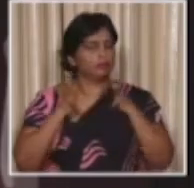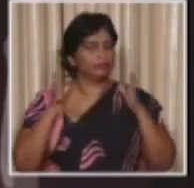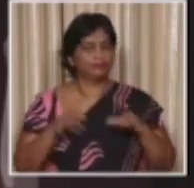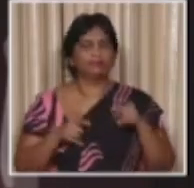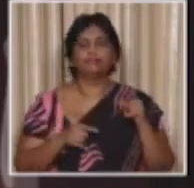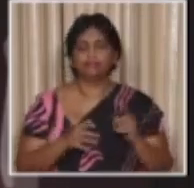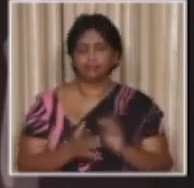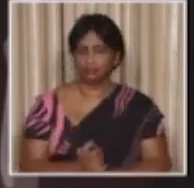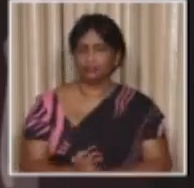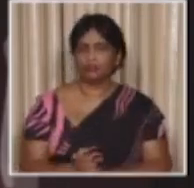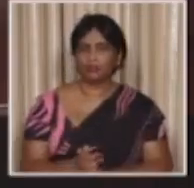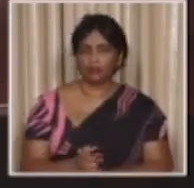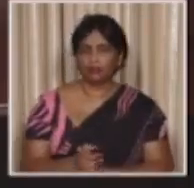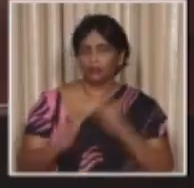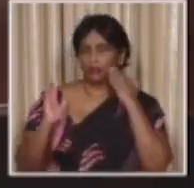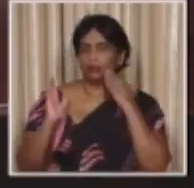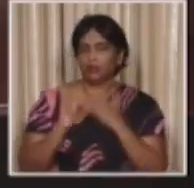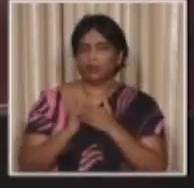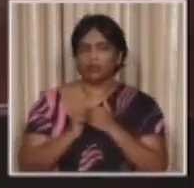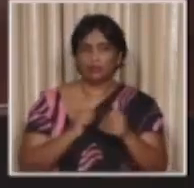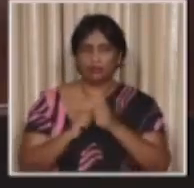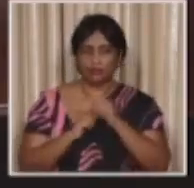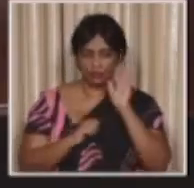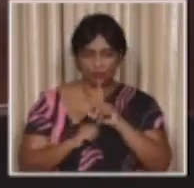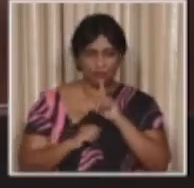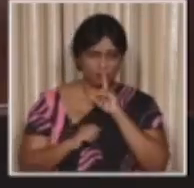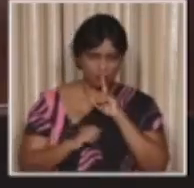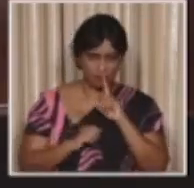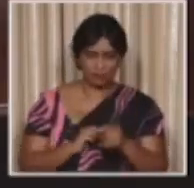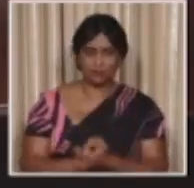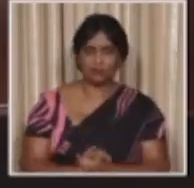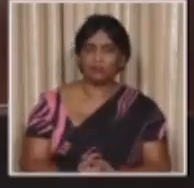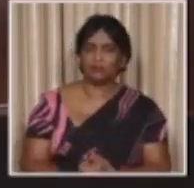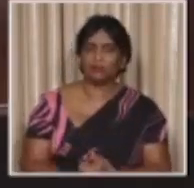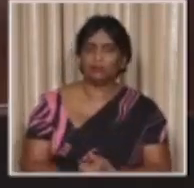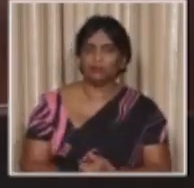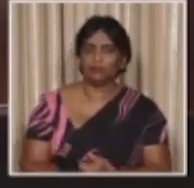තියෙනවා. බොහොම ඉස්සෙල්ලා ඒක ගැන අවධානය යොමු කළ අවශ්‍ය ක්‍රියාමාර්ග ගන්න කියලා දැනුම් දෙනවා. මීළඟට ප්‍රධාන